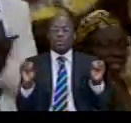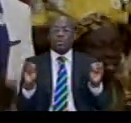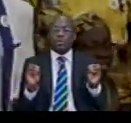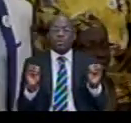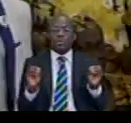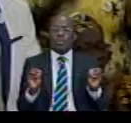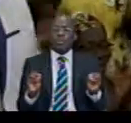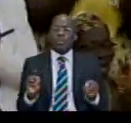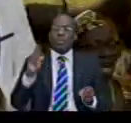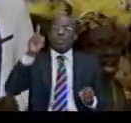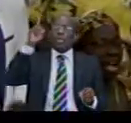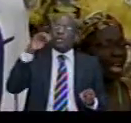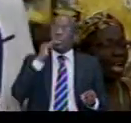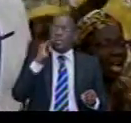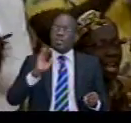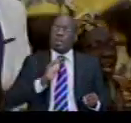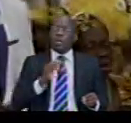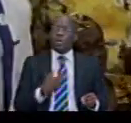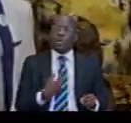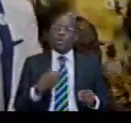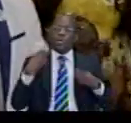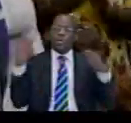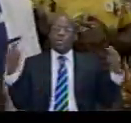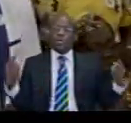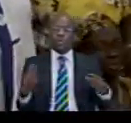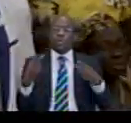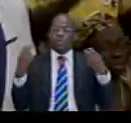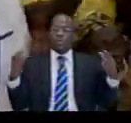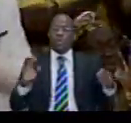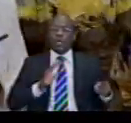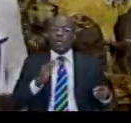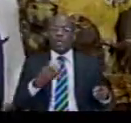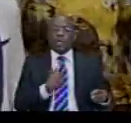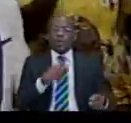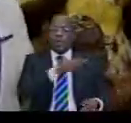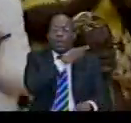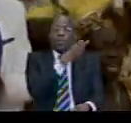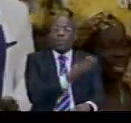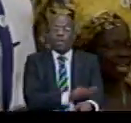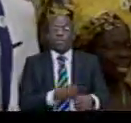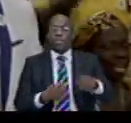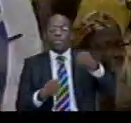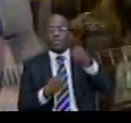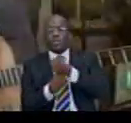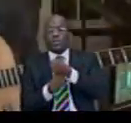notre victoire, notre puissant soutien,